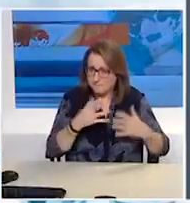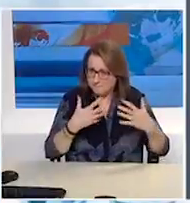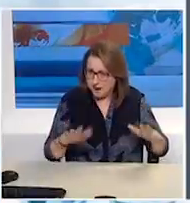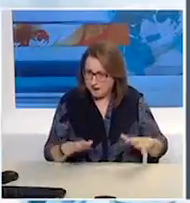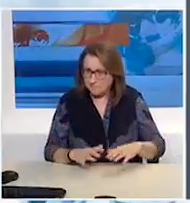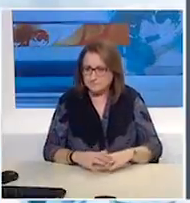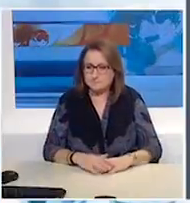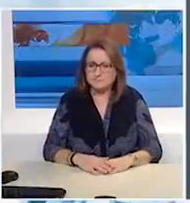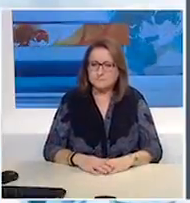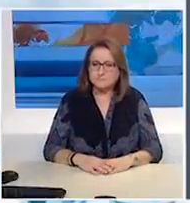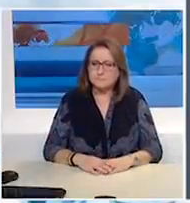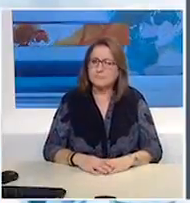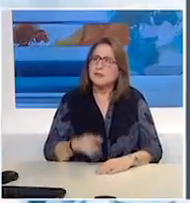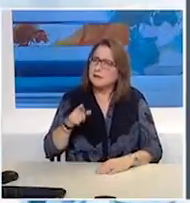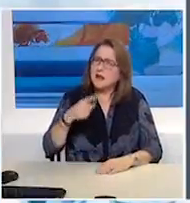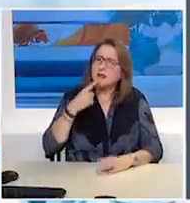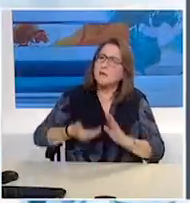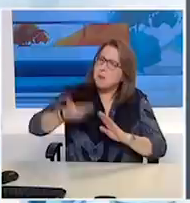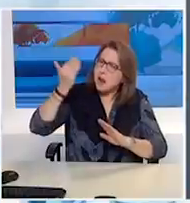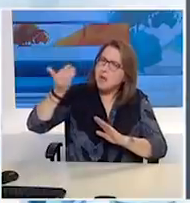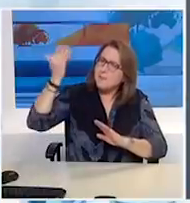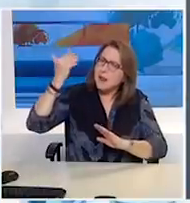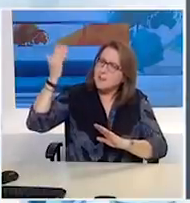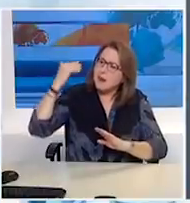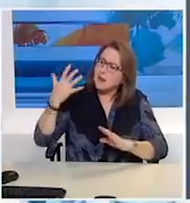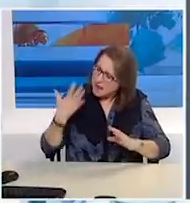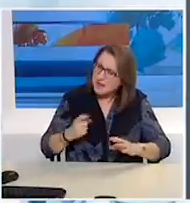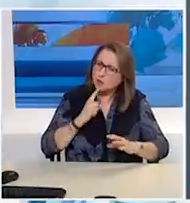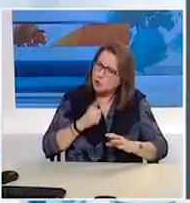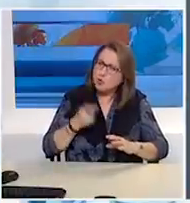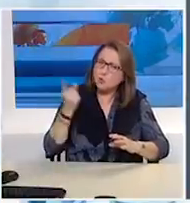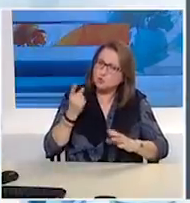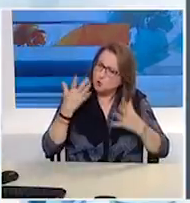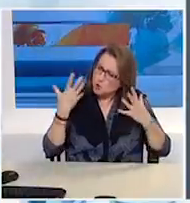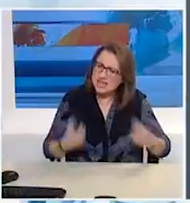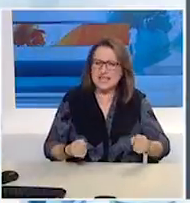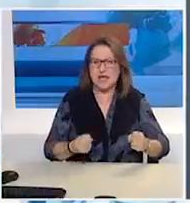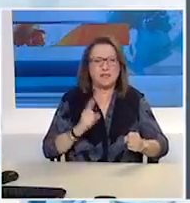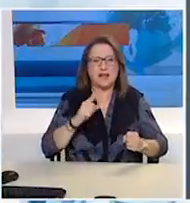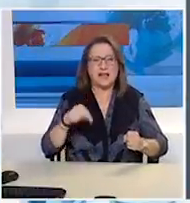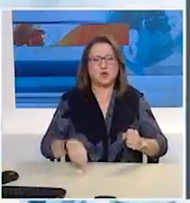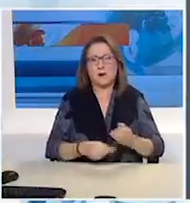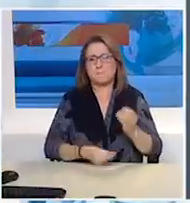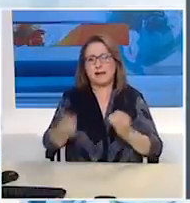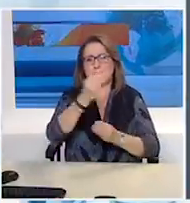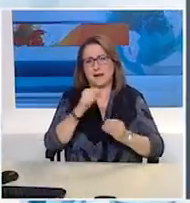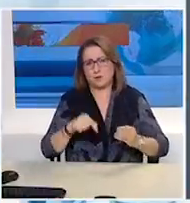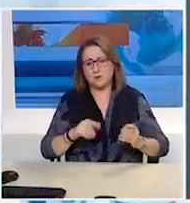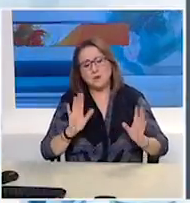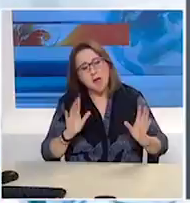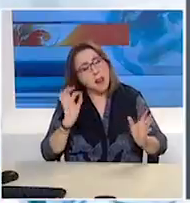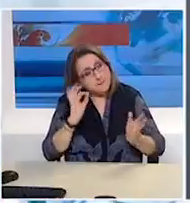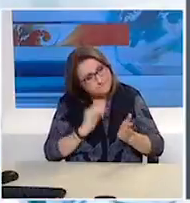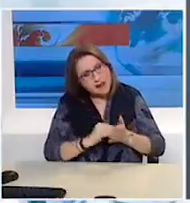έβλεπαν αντίστοιχων συνδρόμων στο παρελθόν. Σίγουρα μια επαγρύπνηση, σίγουρα δεν αλλάζει αυτά που ξέρουμε για τα παιδιά. Η